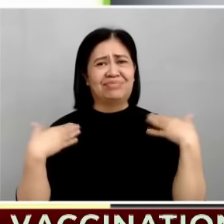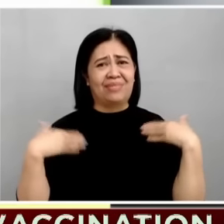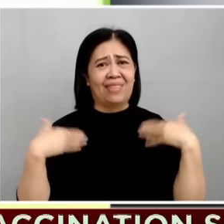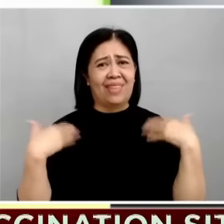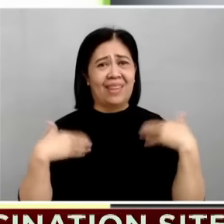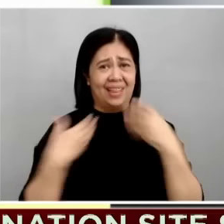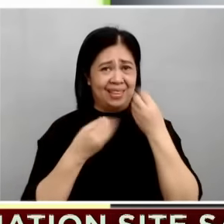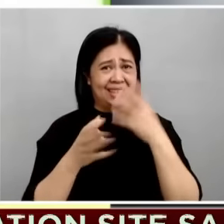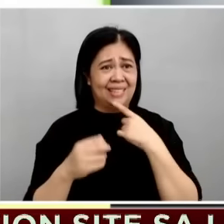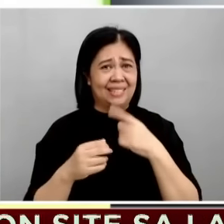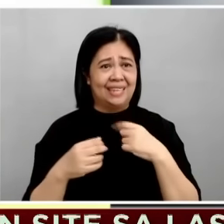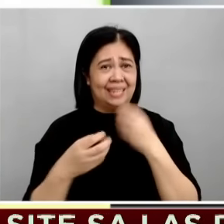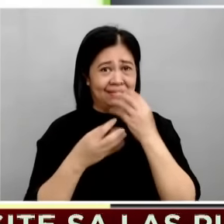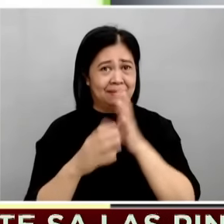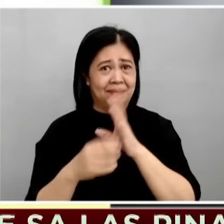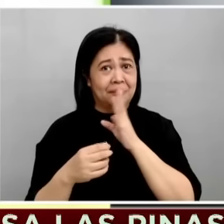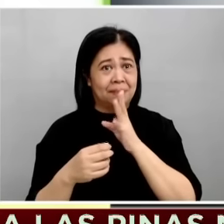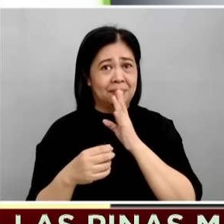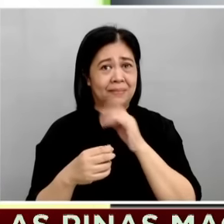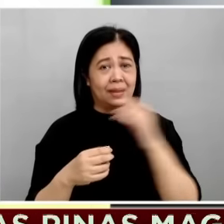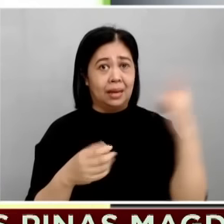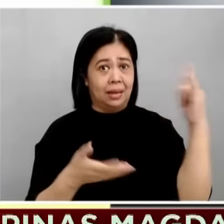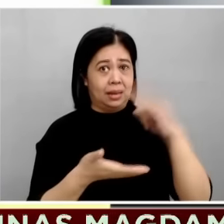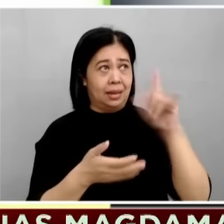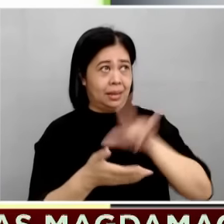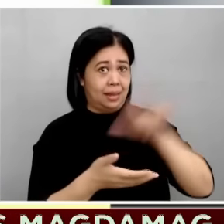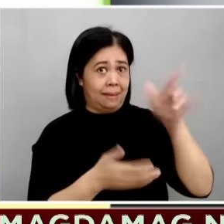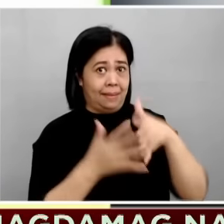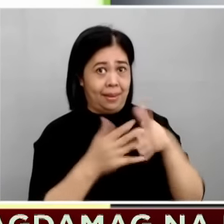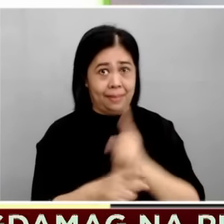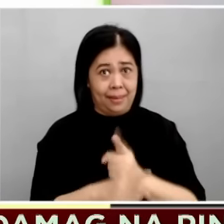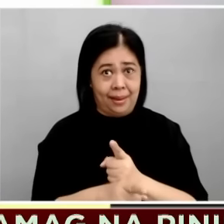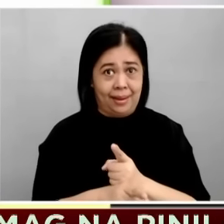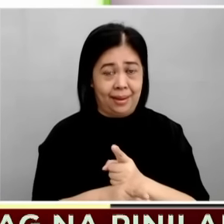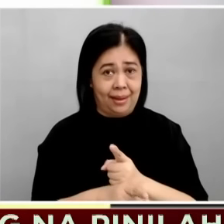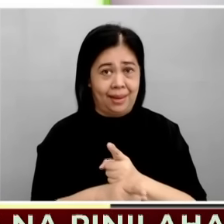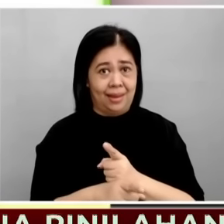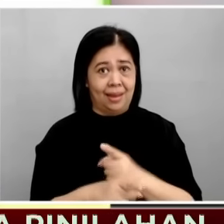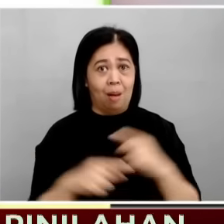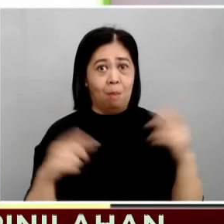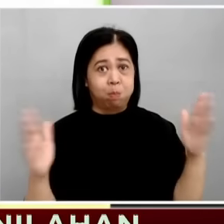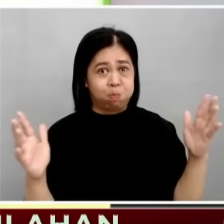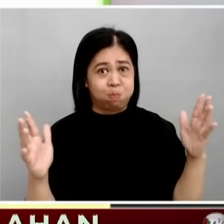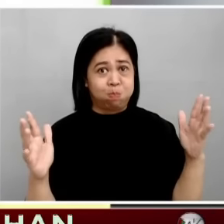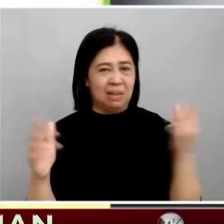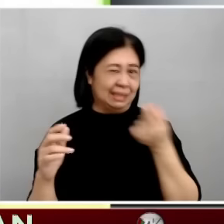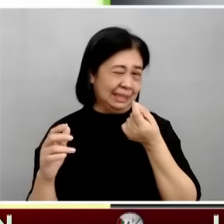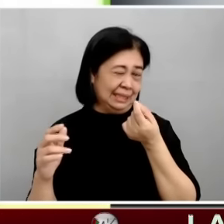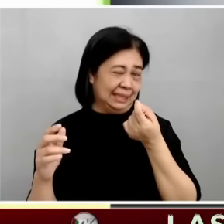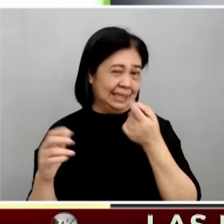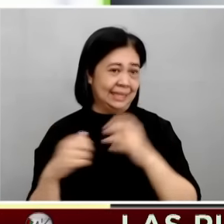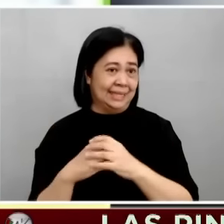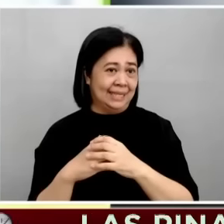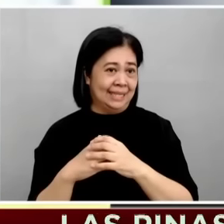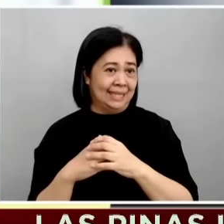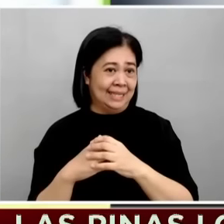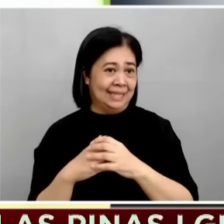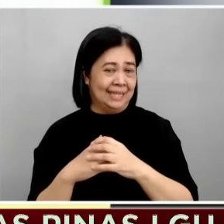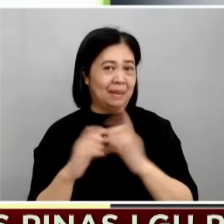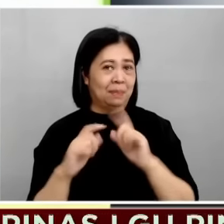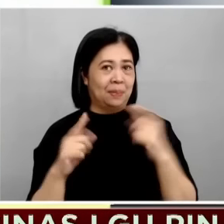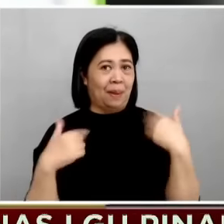ng something? Napunta ako Amerika, di ba? Tumaba ako, pero ng konti lang. Pero may lumiit